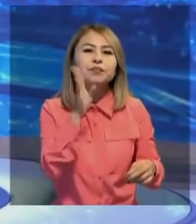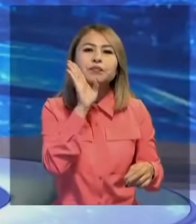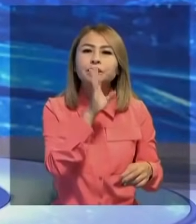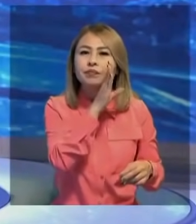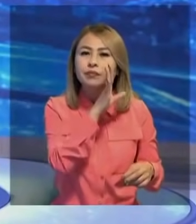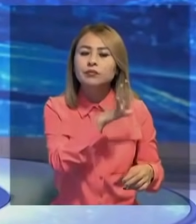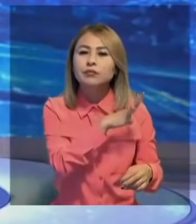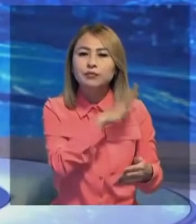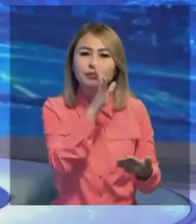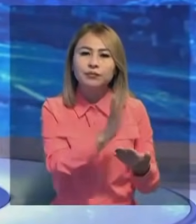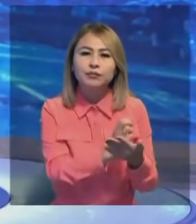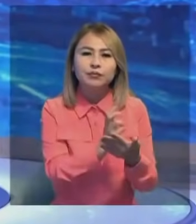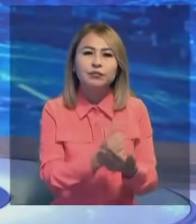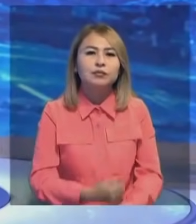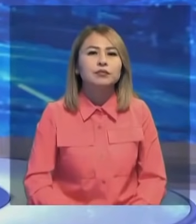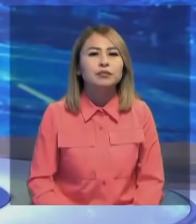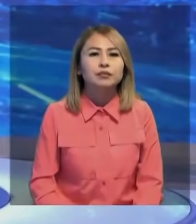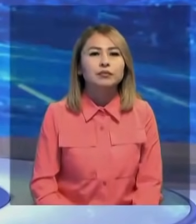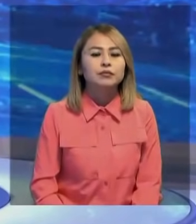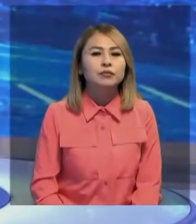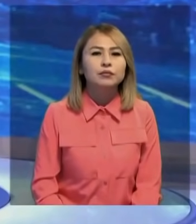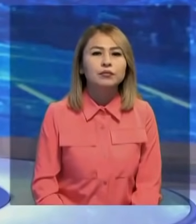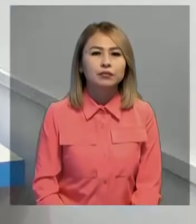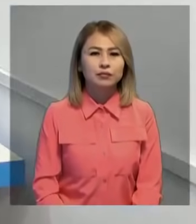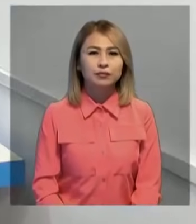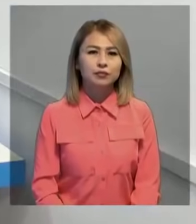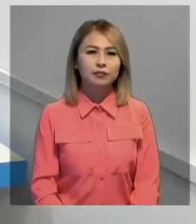семейлік әйелдер нәпақа таба бастады.